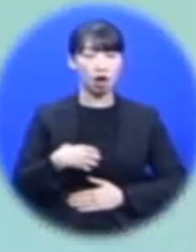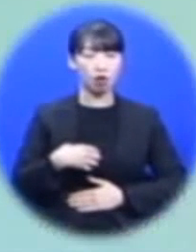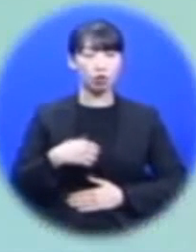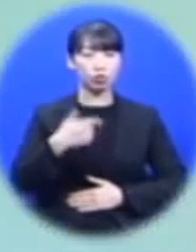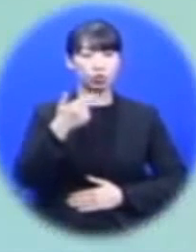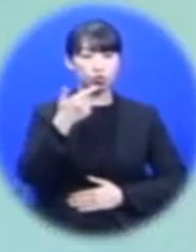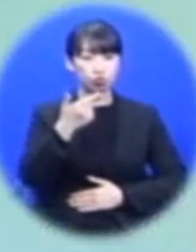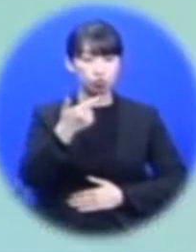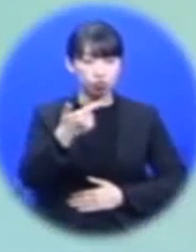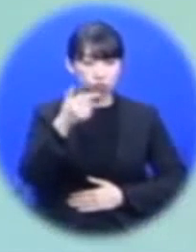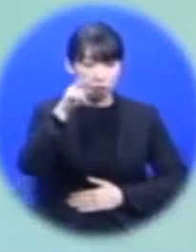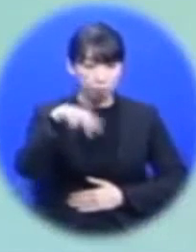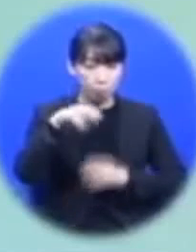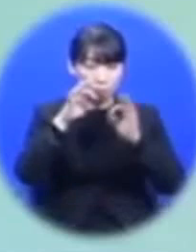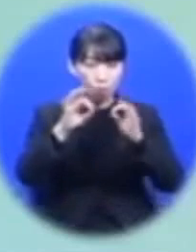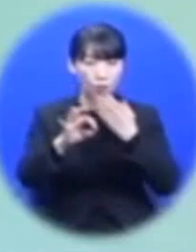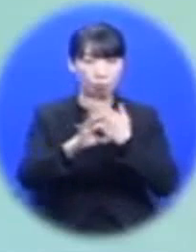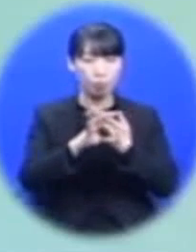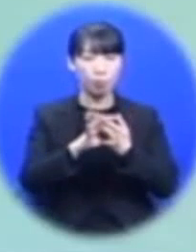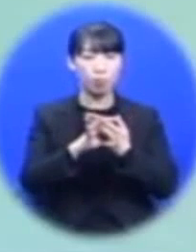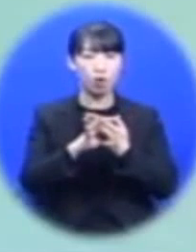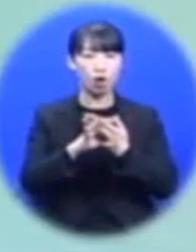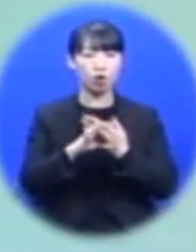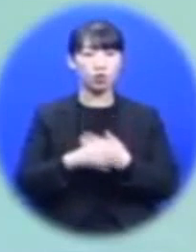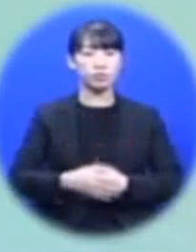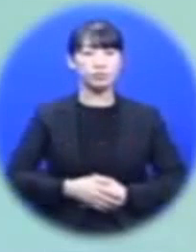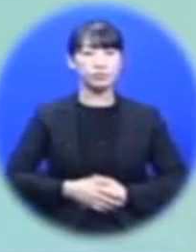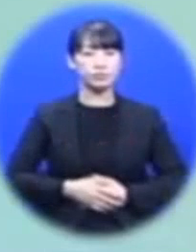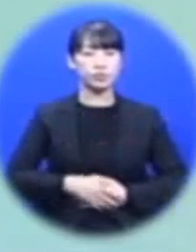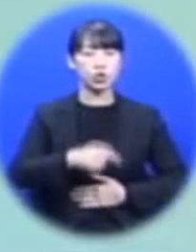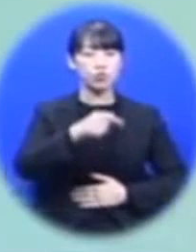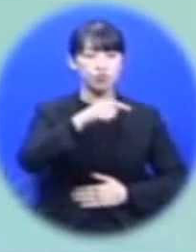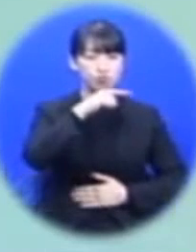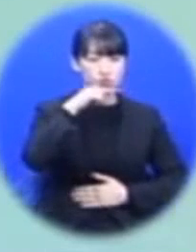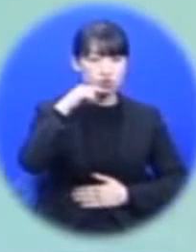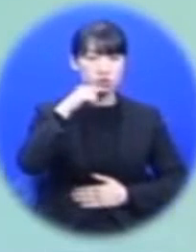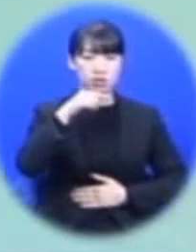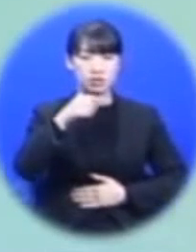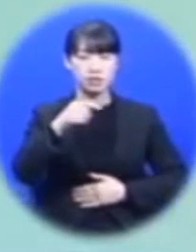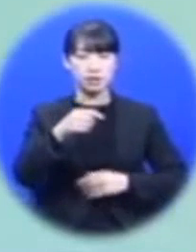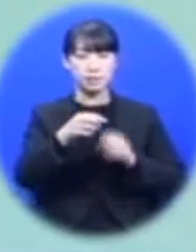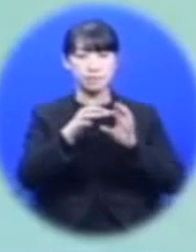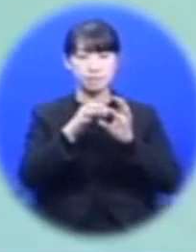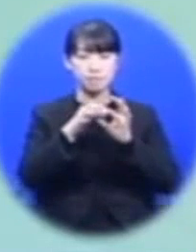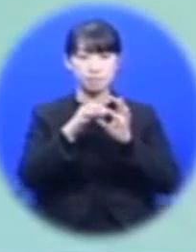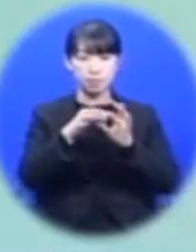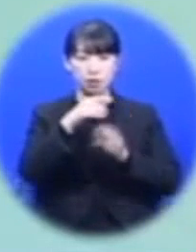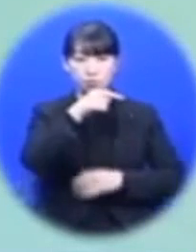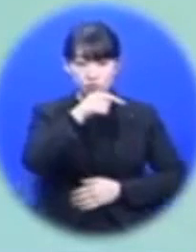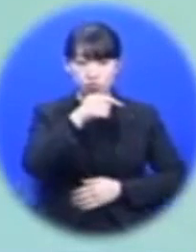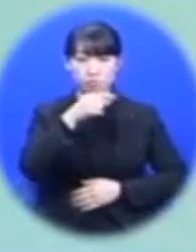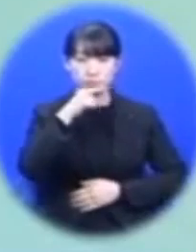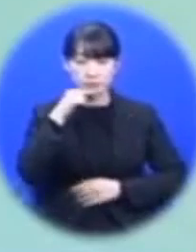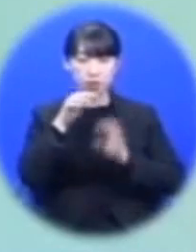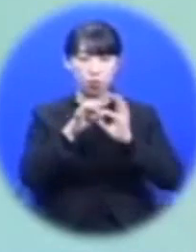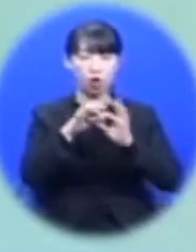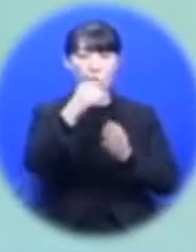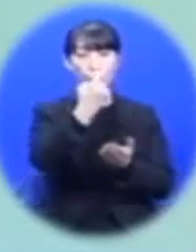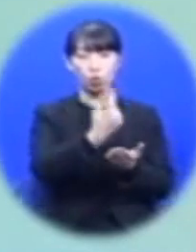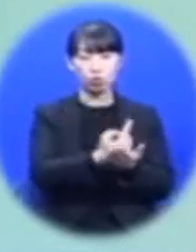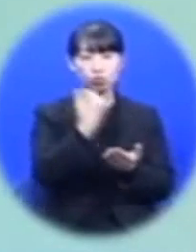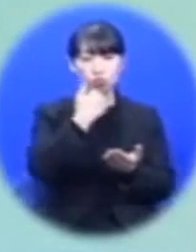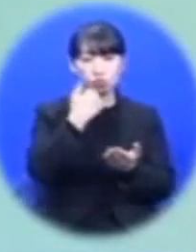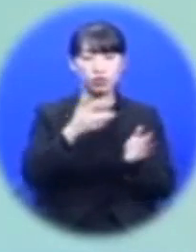고백을 합니다 그는 물과 피를 거쳐서 오신 분인데 곧 예수 그리스도이십니다 여러분 예수